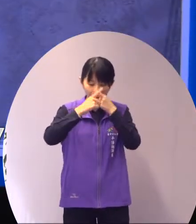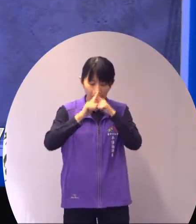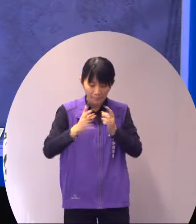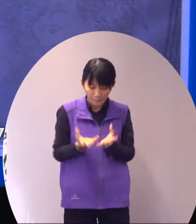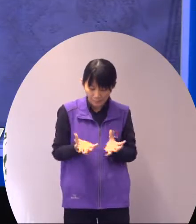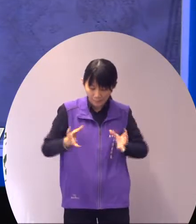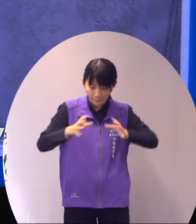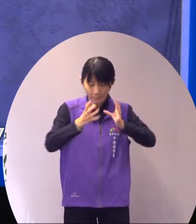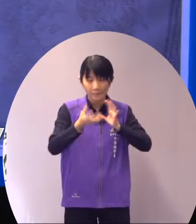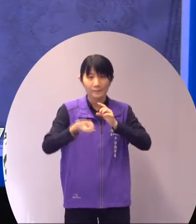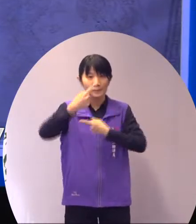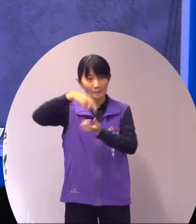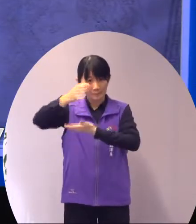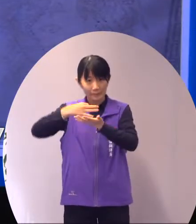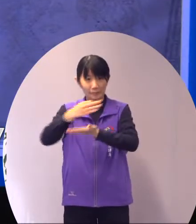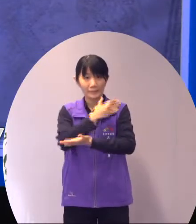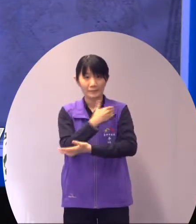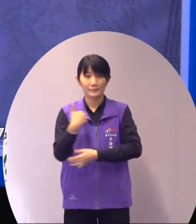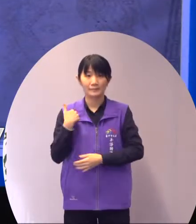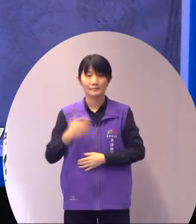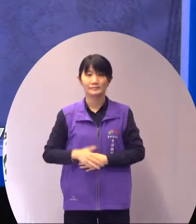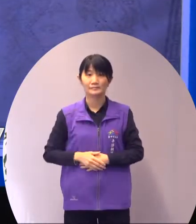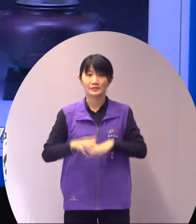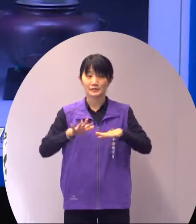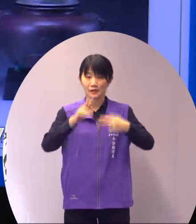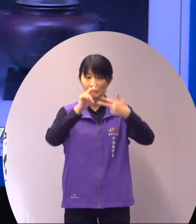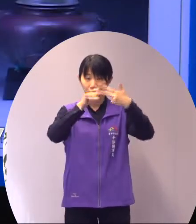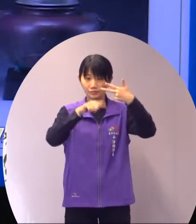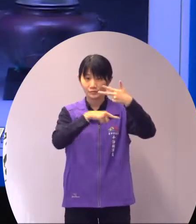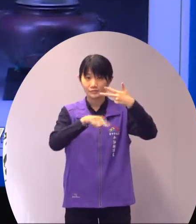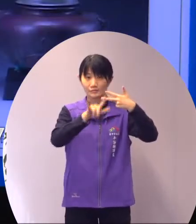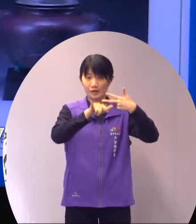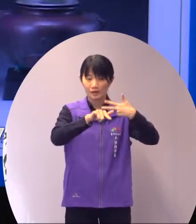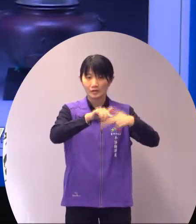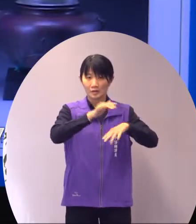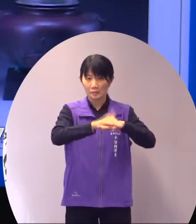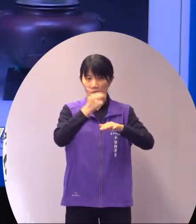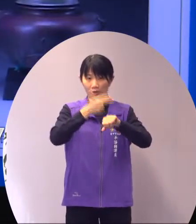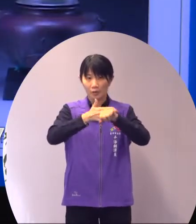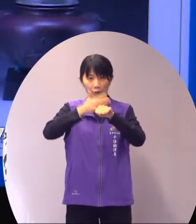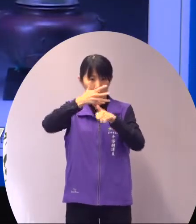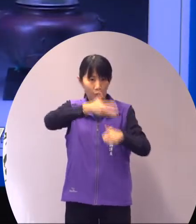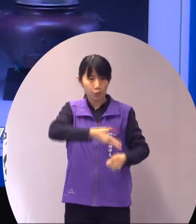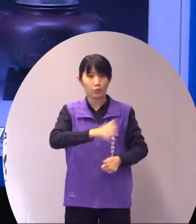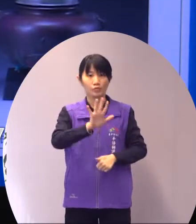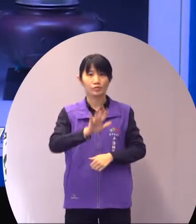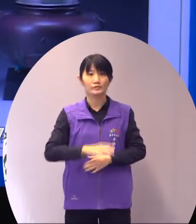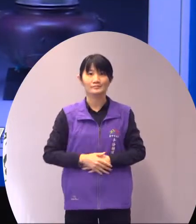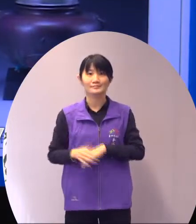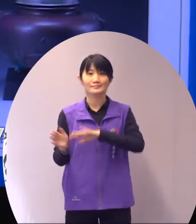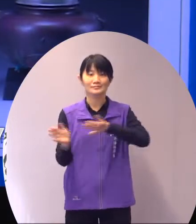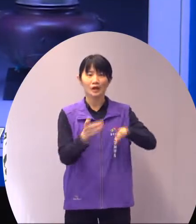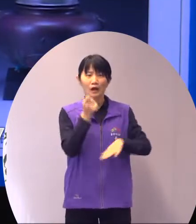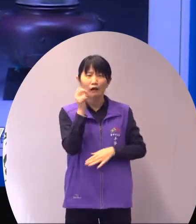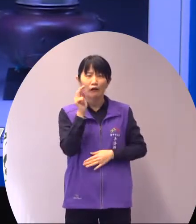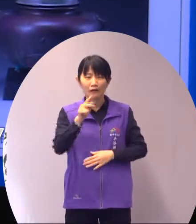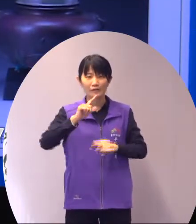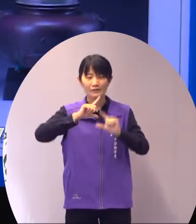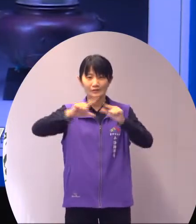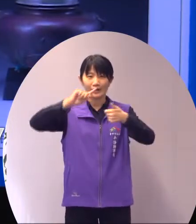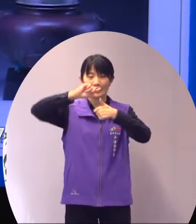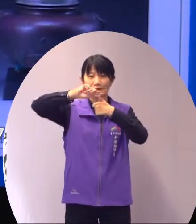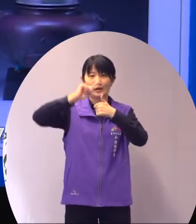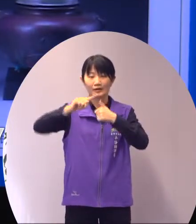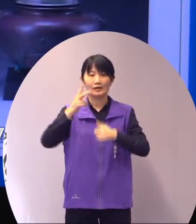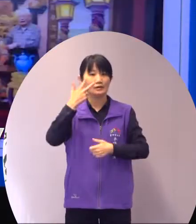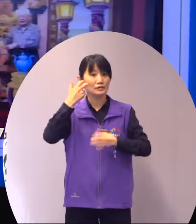编的保存者为株洲贵村艺师。接下来是另外一个比较少见的大甲铁壶，那保存者